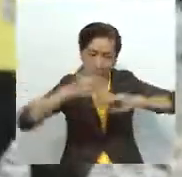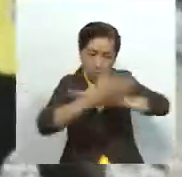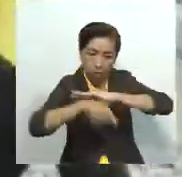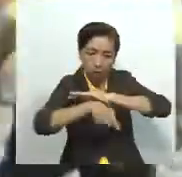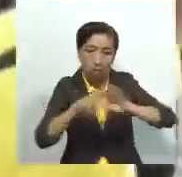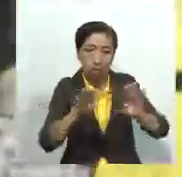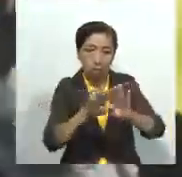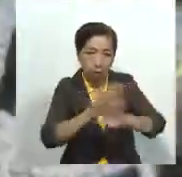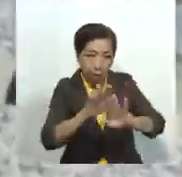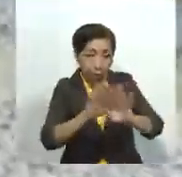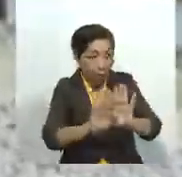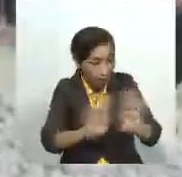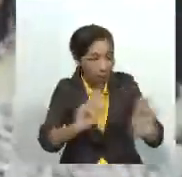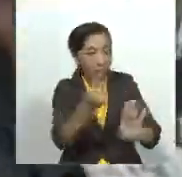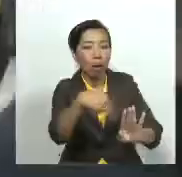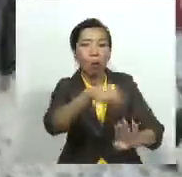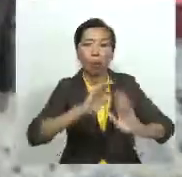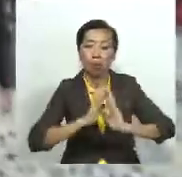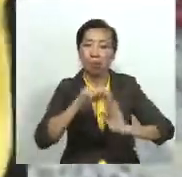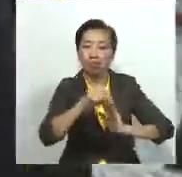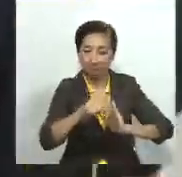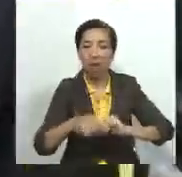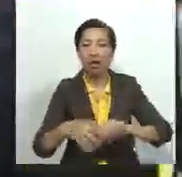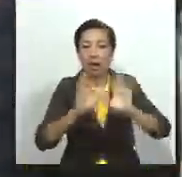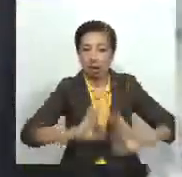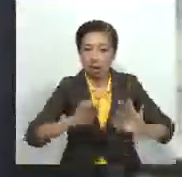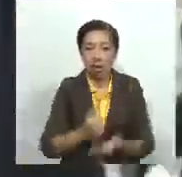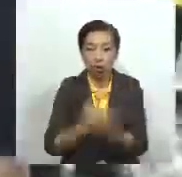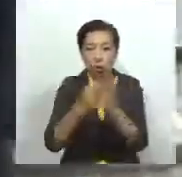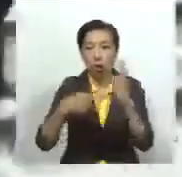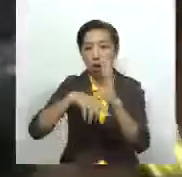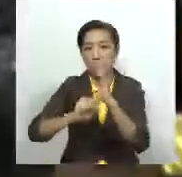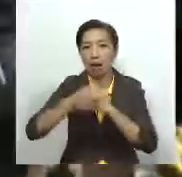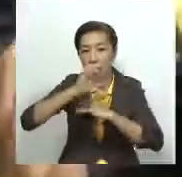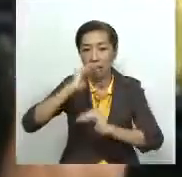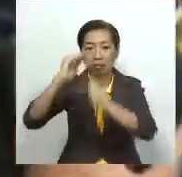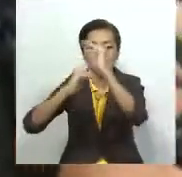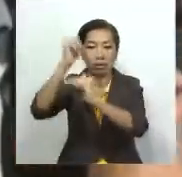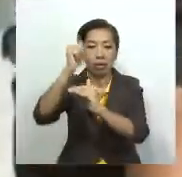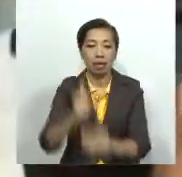ซึ่งถือว่าเป็นเส้นทางประวัติศาสตร์ที่จะนำความเจริญมาสู่จังหวัดสระแก้วครับ